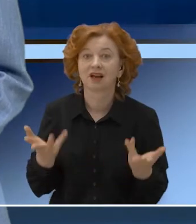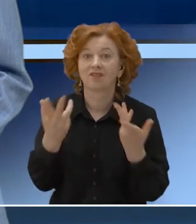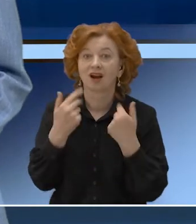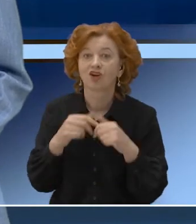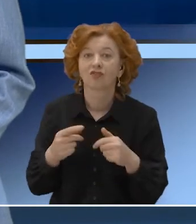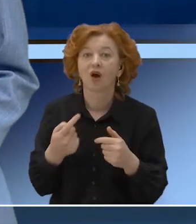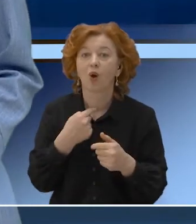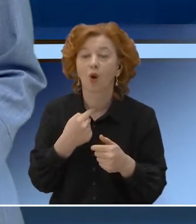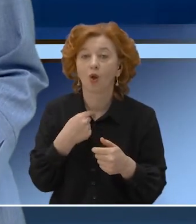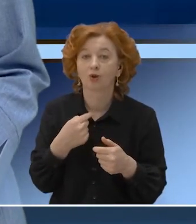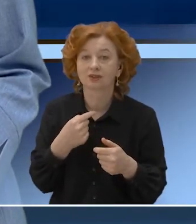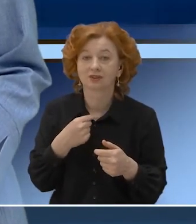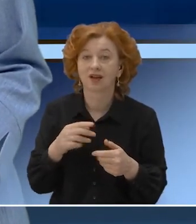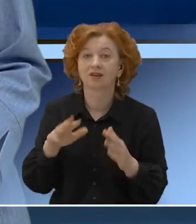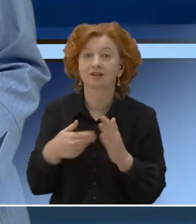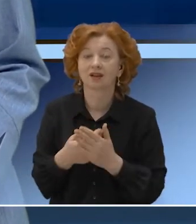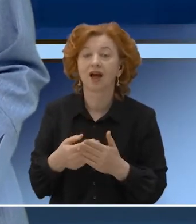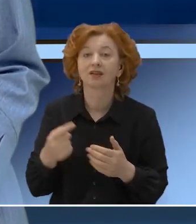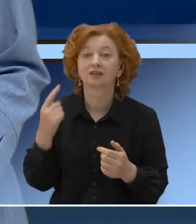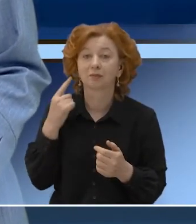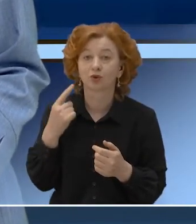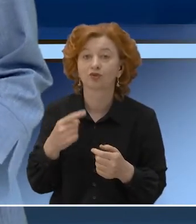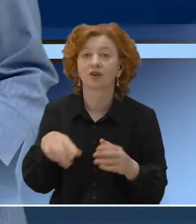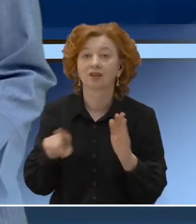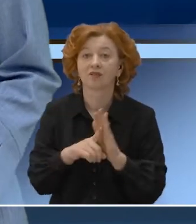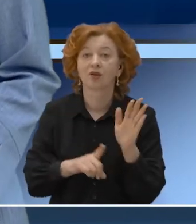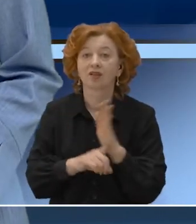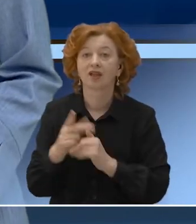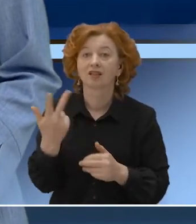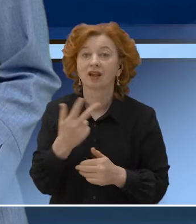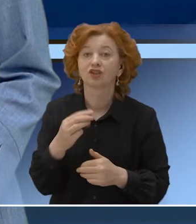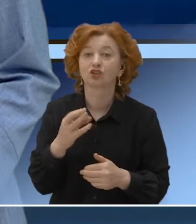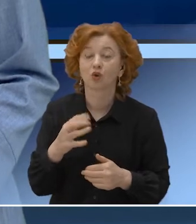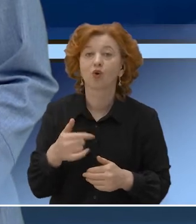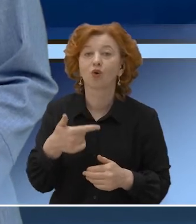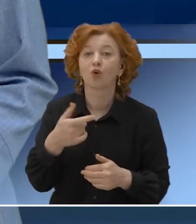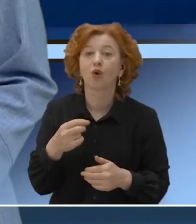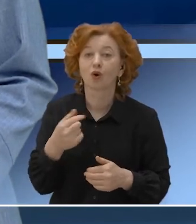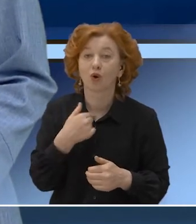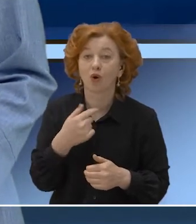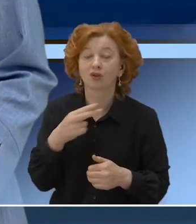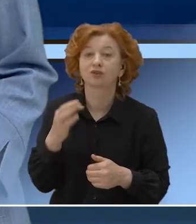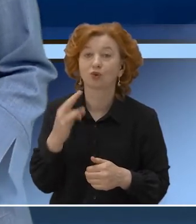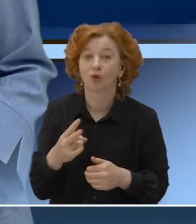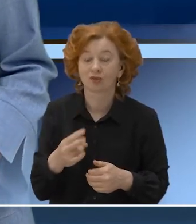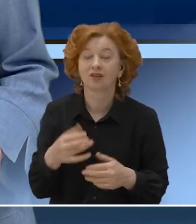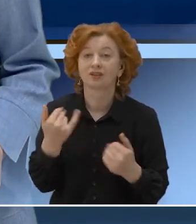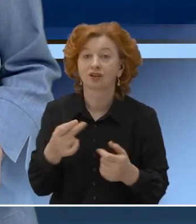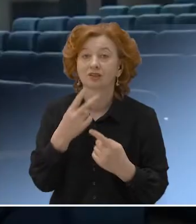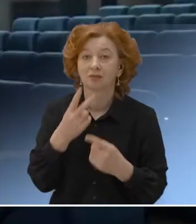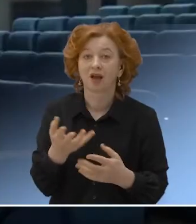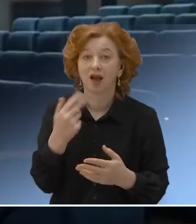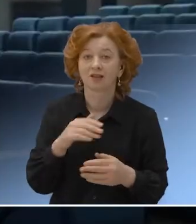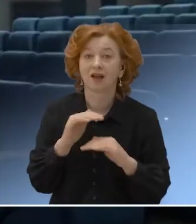Завораживающие голоса. Дух соперничества, слепые прослушивания. Стартовал 3-й сезон шоу «Голос Дон». Смотрите в сюжете из